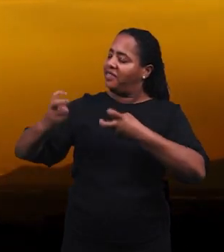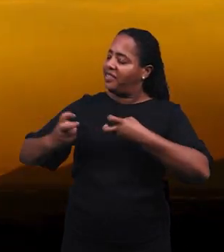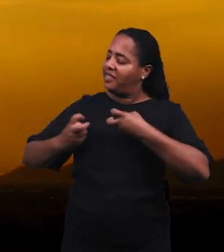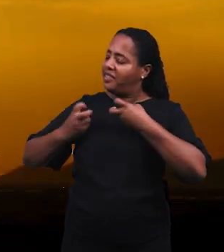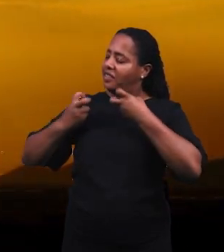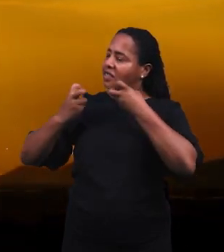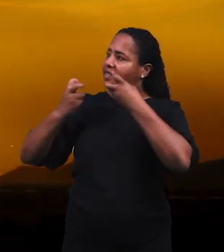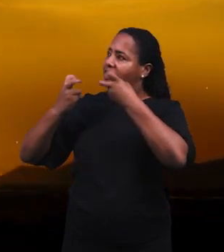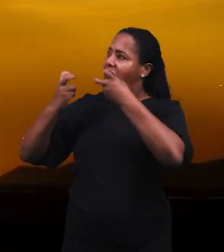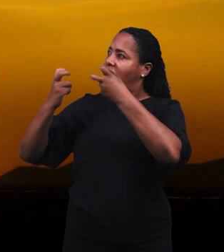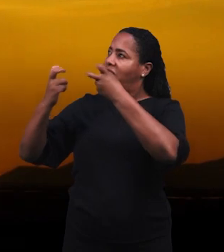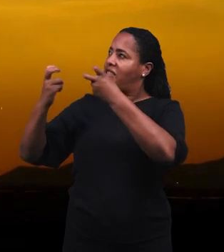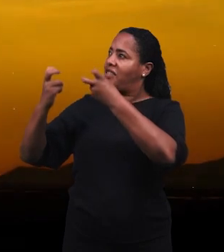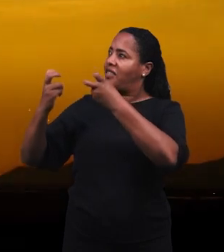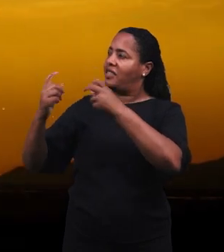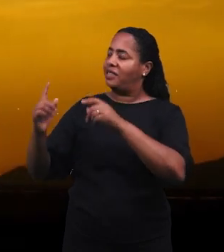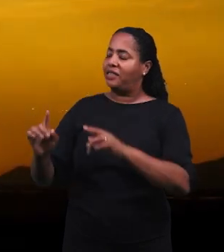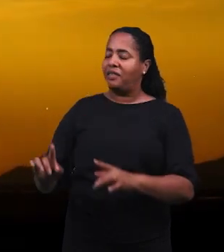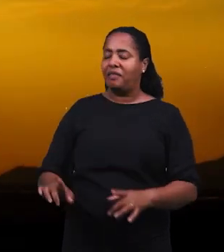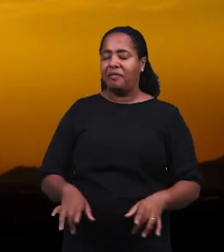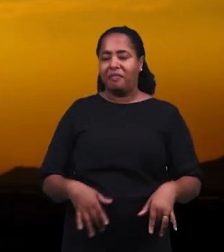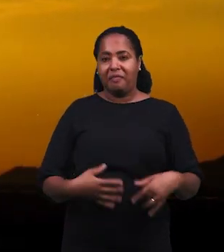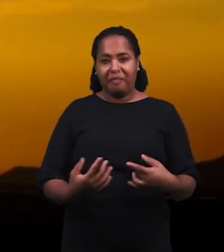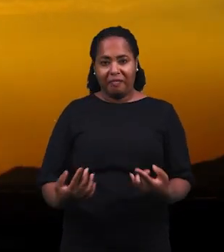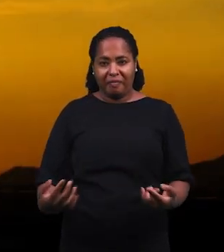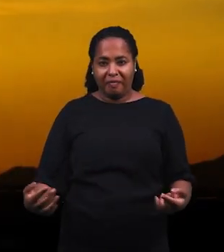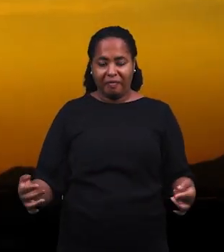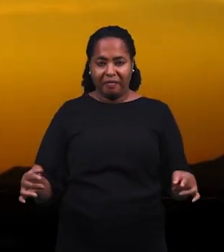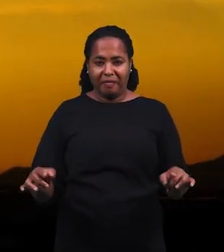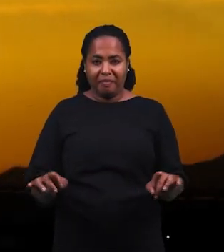когда к тебе взываю я.